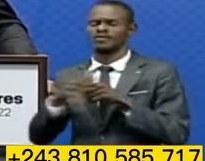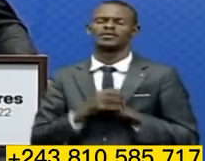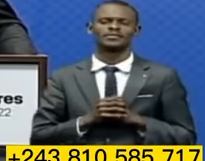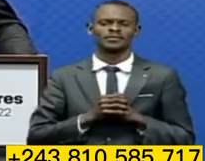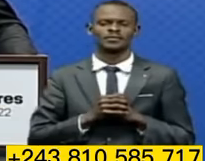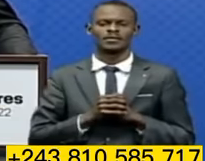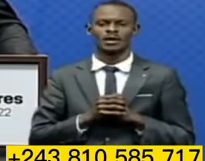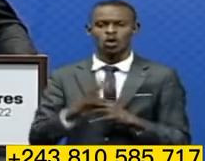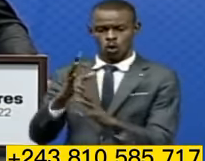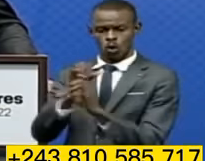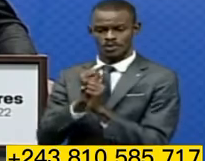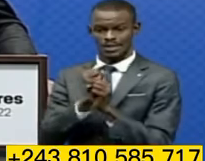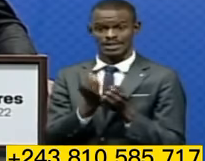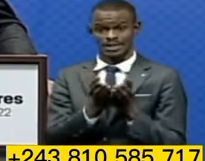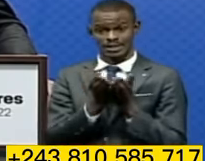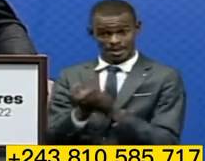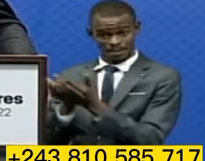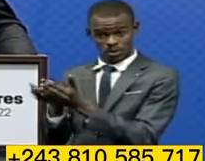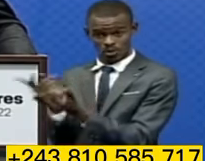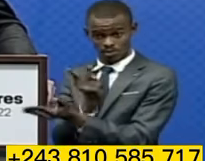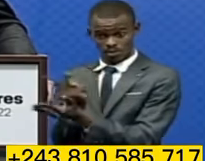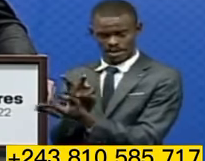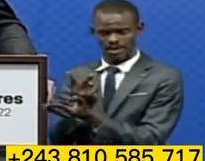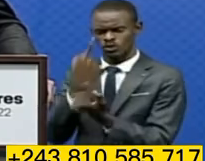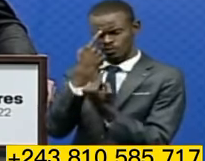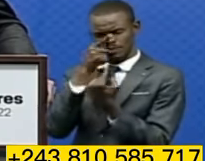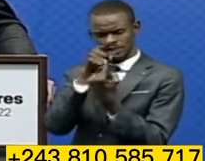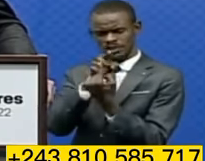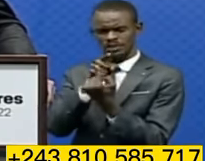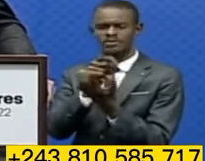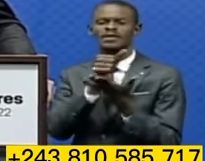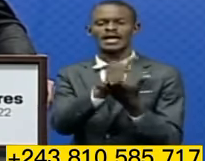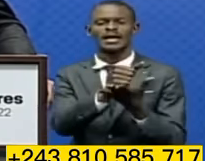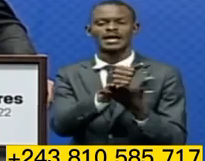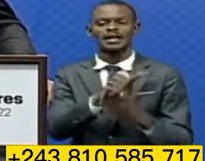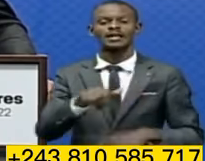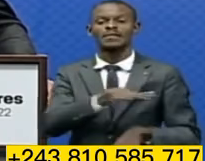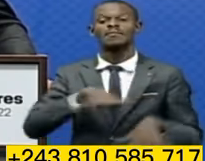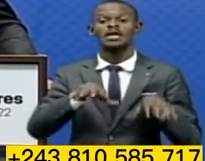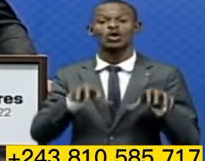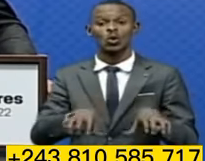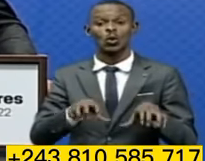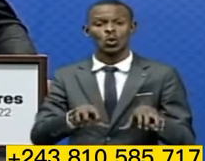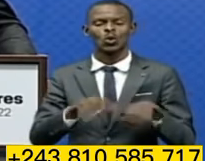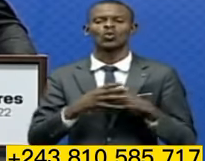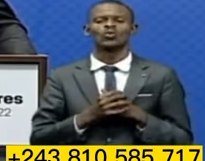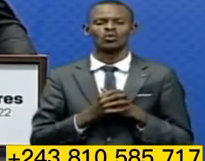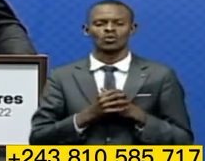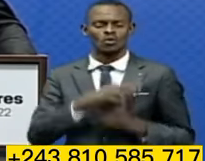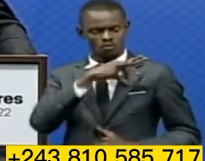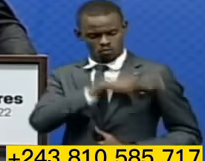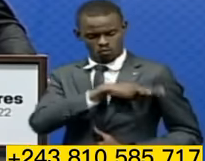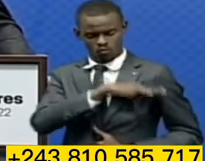de matérialiser la vision du président de la République pour l'édification d'un État prospère et solidaire pour le bien-être de la population du